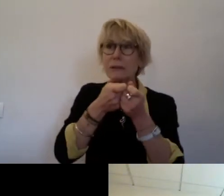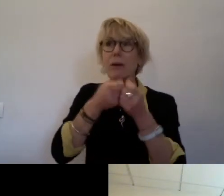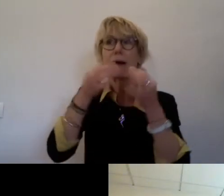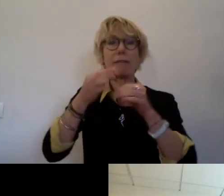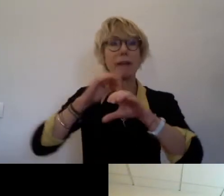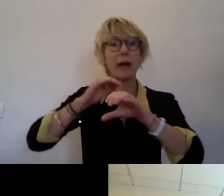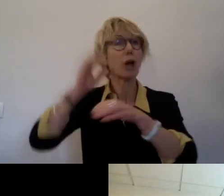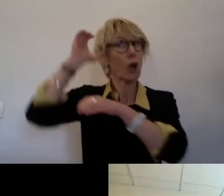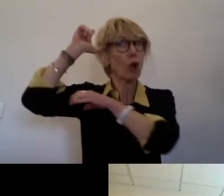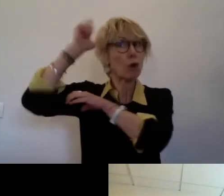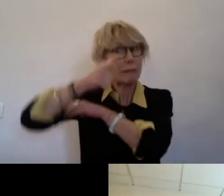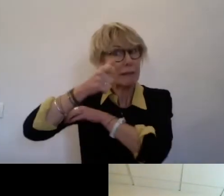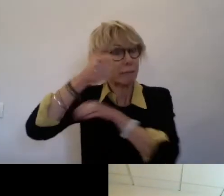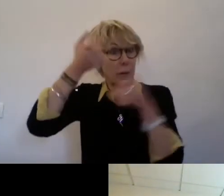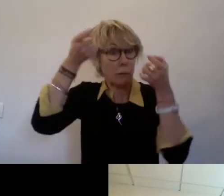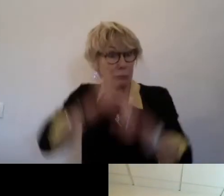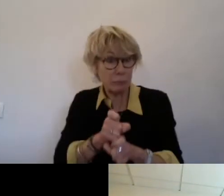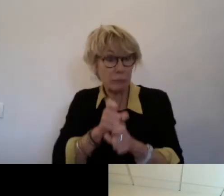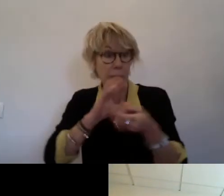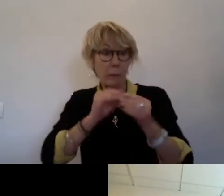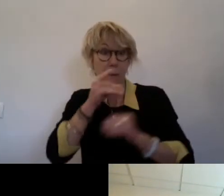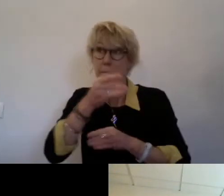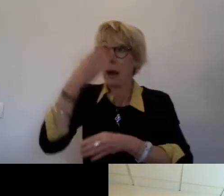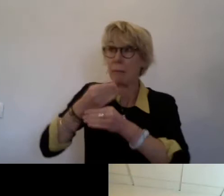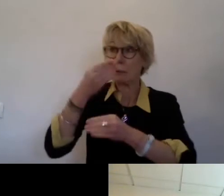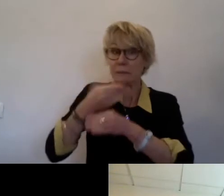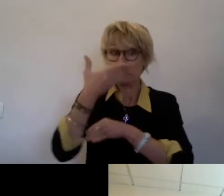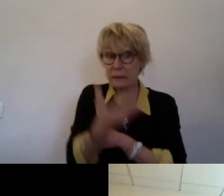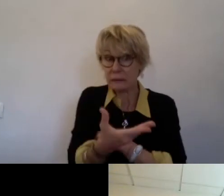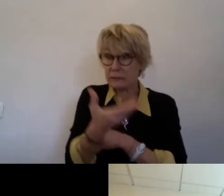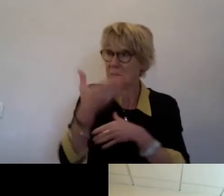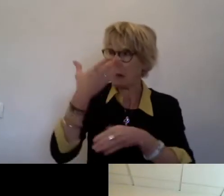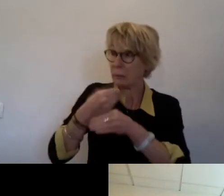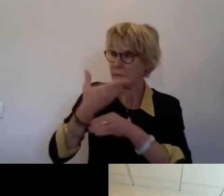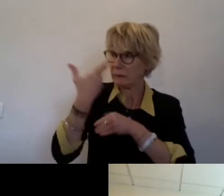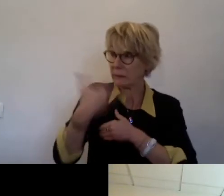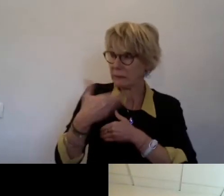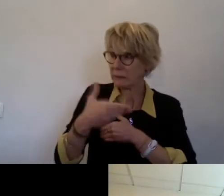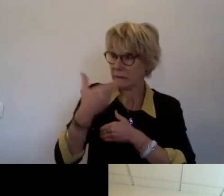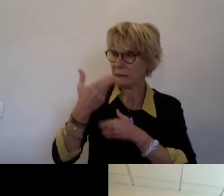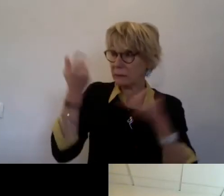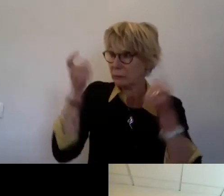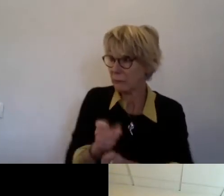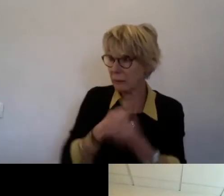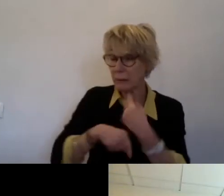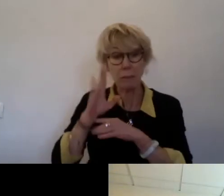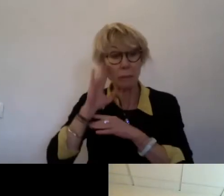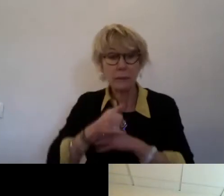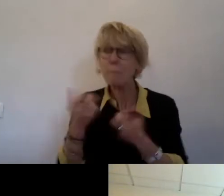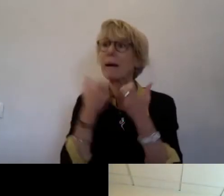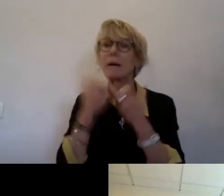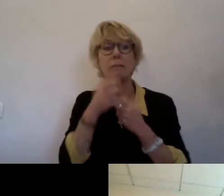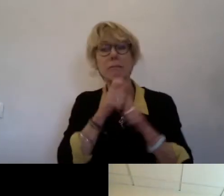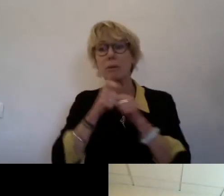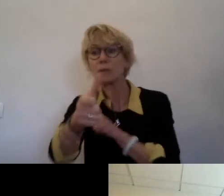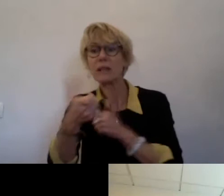a pu observer des apprentissages avec des évolutions certaines des maladies neurodégénératives comme les